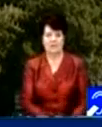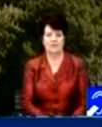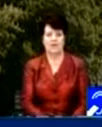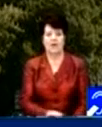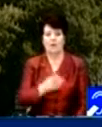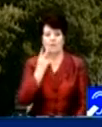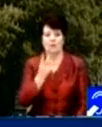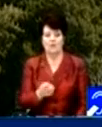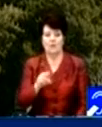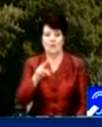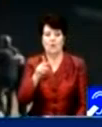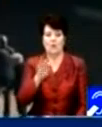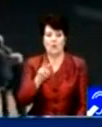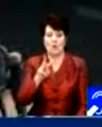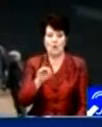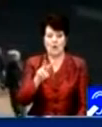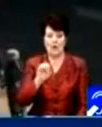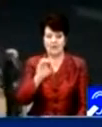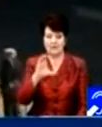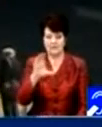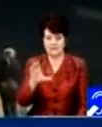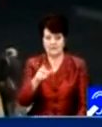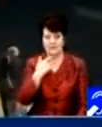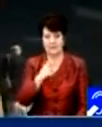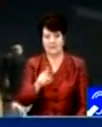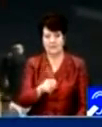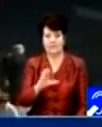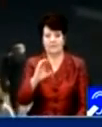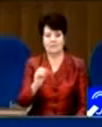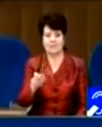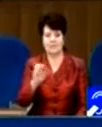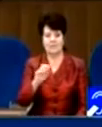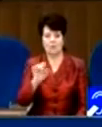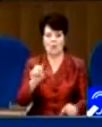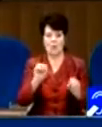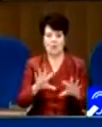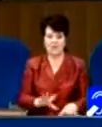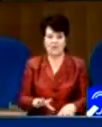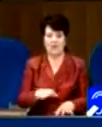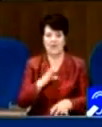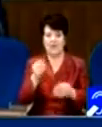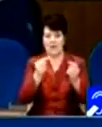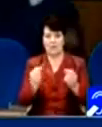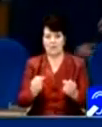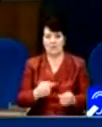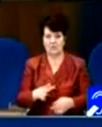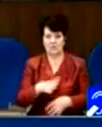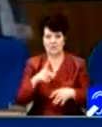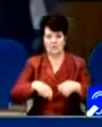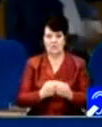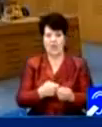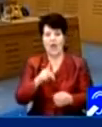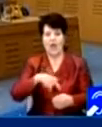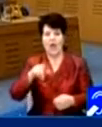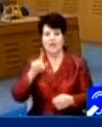Potrivit Promolex, Curtea Europeană a Drepturilor Omului de la Strasburg a emis o hotărâre prin care a constatat că a fost încălcat articolul 5